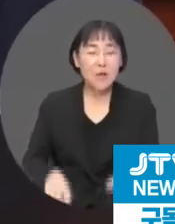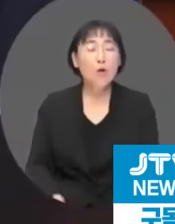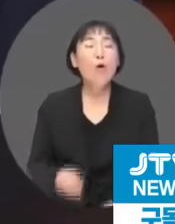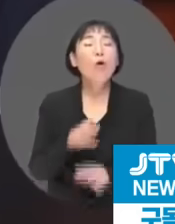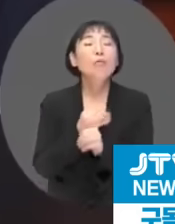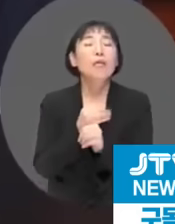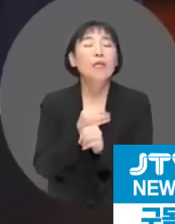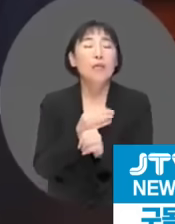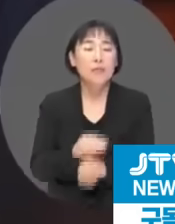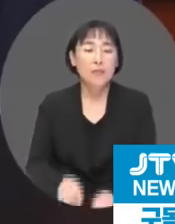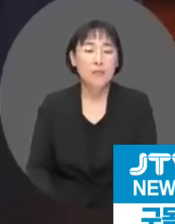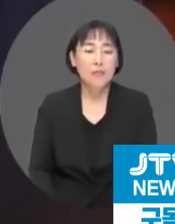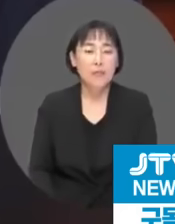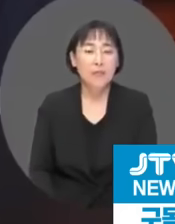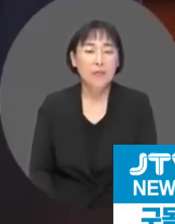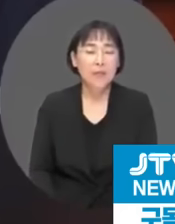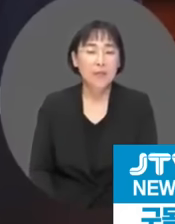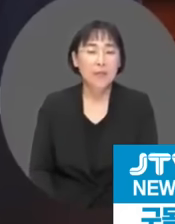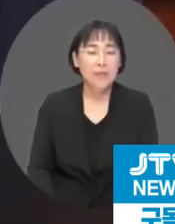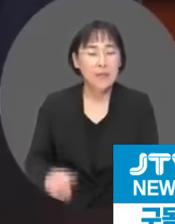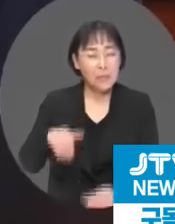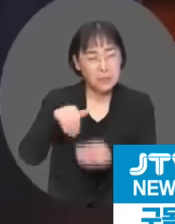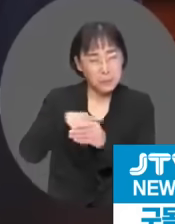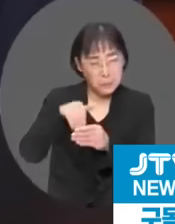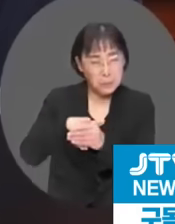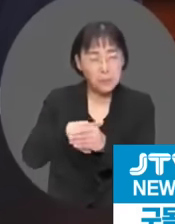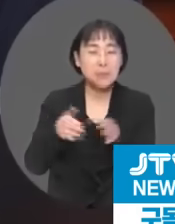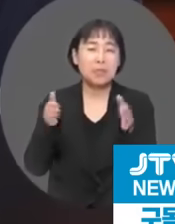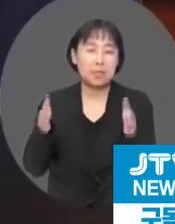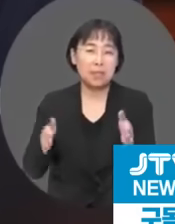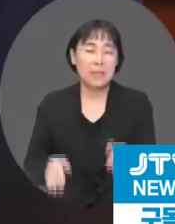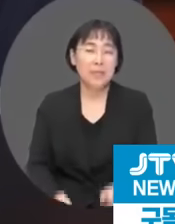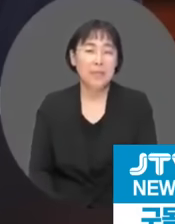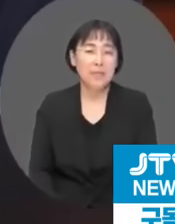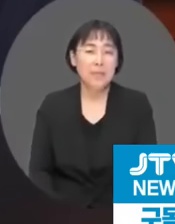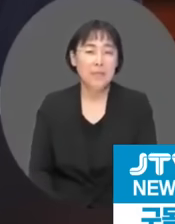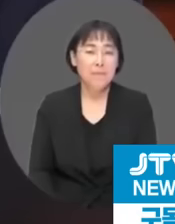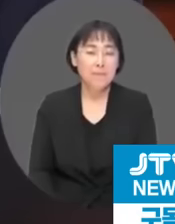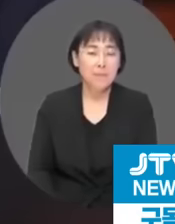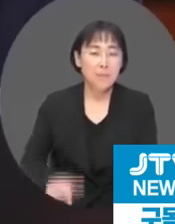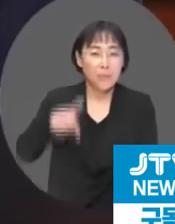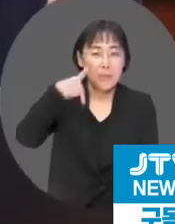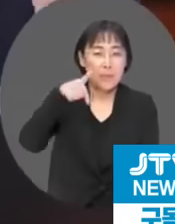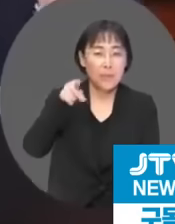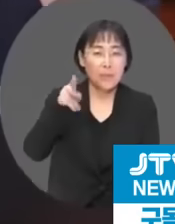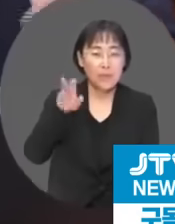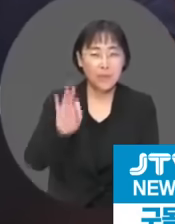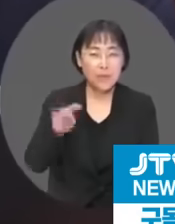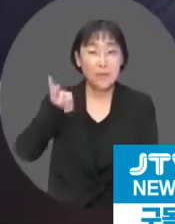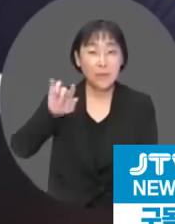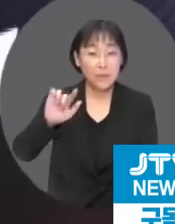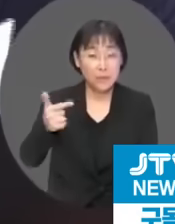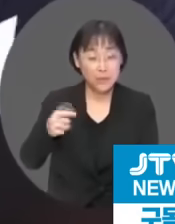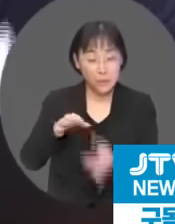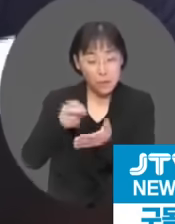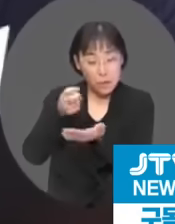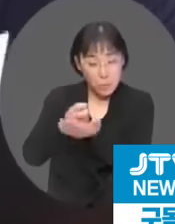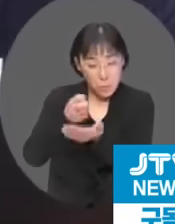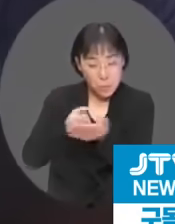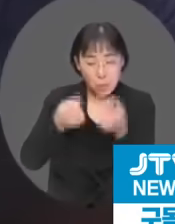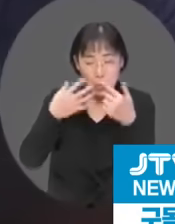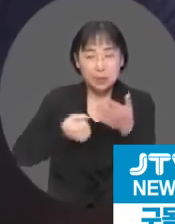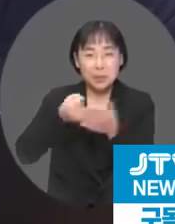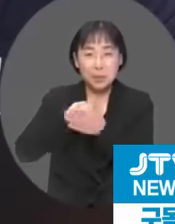경선 기간 중이라고 봐야 되겠죠 룰이 확정되기 직전이라고 봐야 되겠죠 경선이 직전에 했다